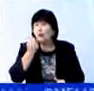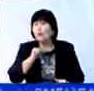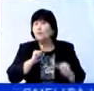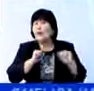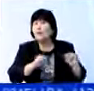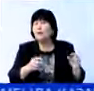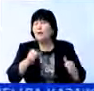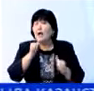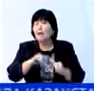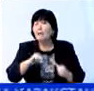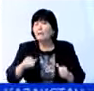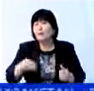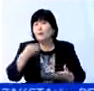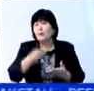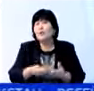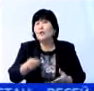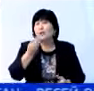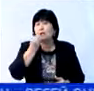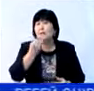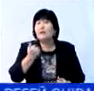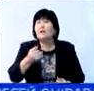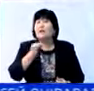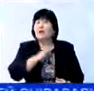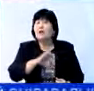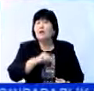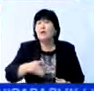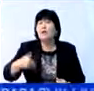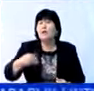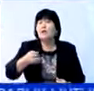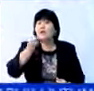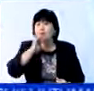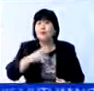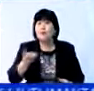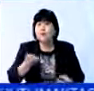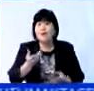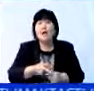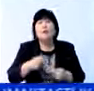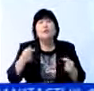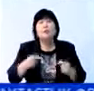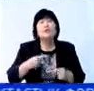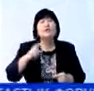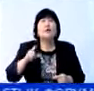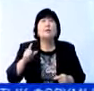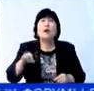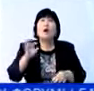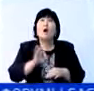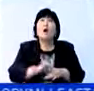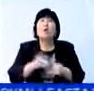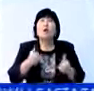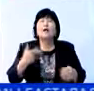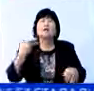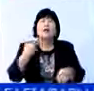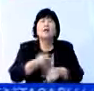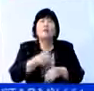беру үшін әрбір бала құнары бар тағамдар жеп, дәрумендер ішіп тұруы қажет. Сонымен қатар тиісті сала мамандары ауруға қарсы